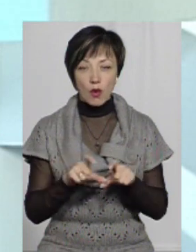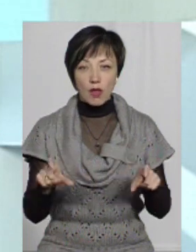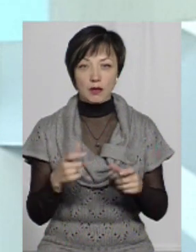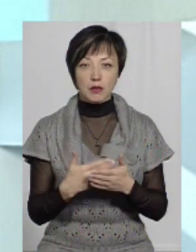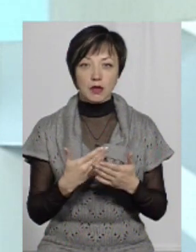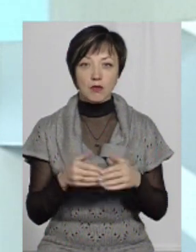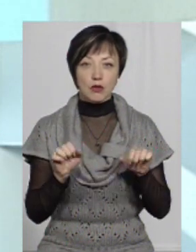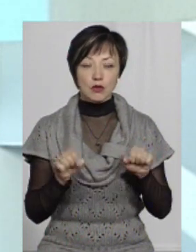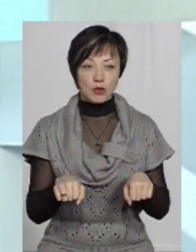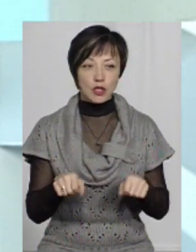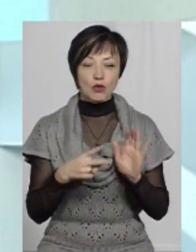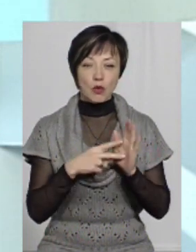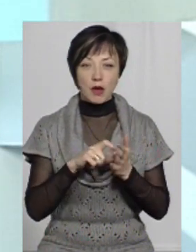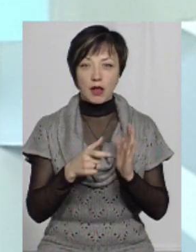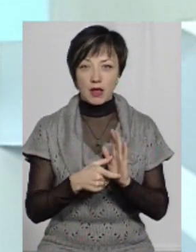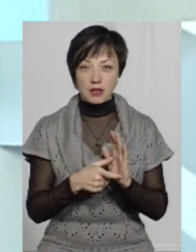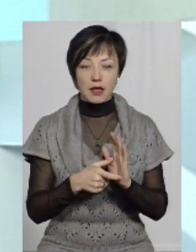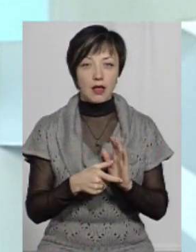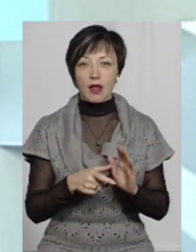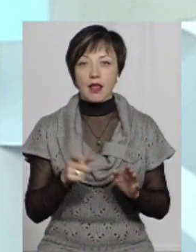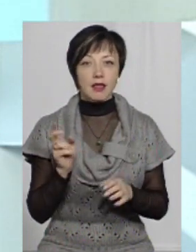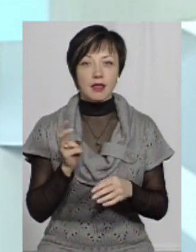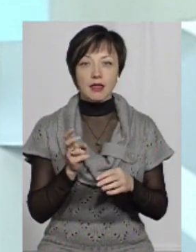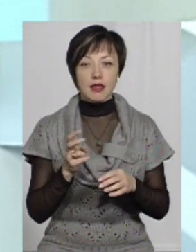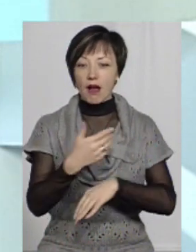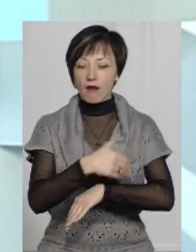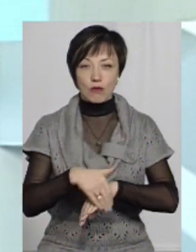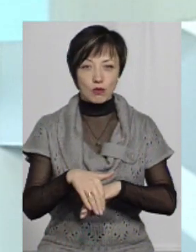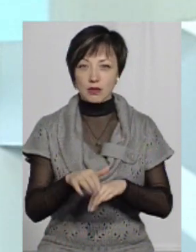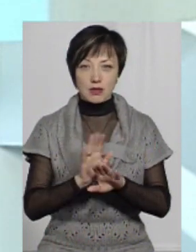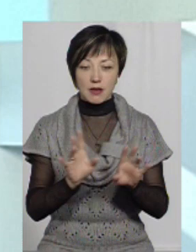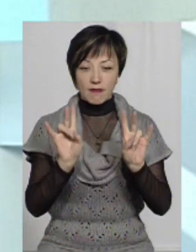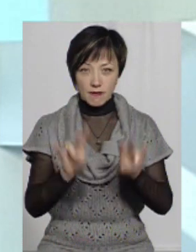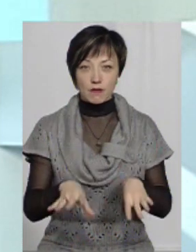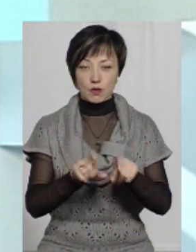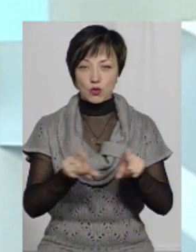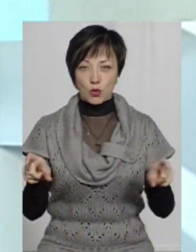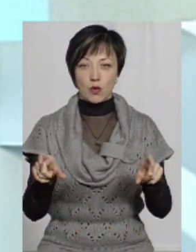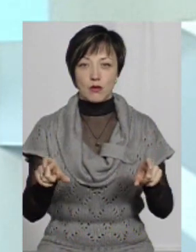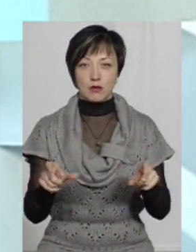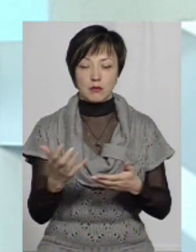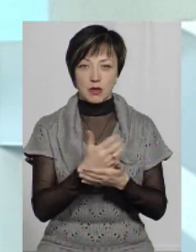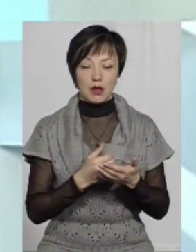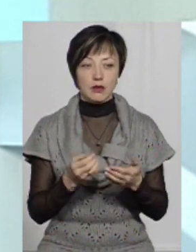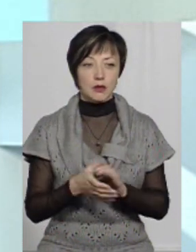тобто, наприклад, це може бути навіть і 7 клас діти, вони не виходять зі скриньками за межі школи. Тобто,